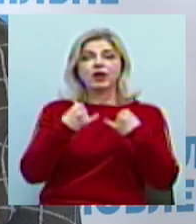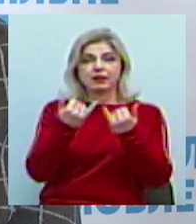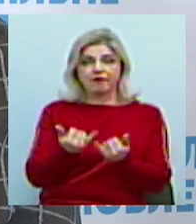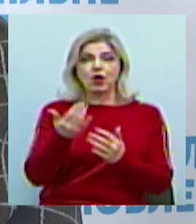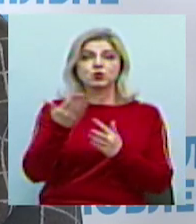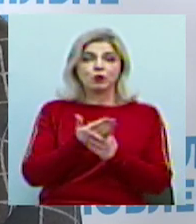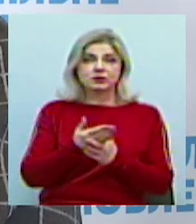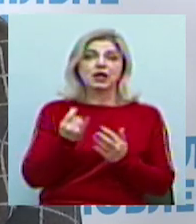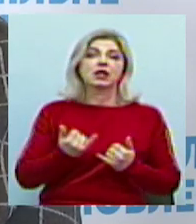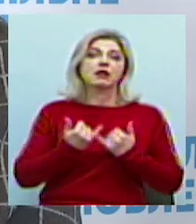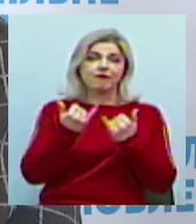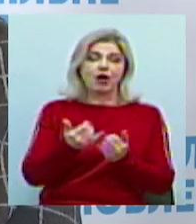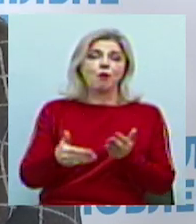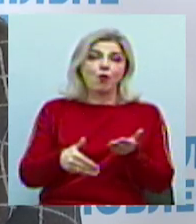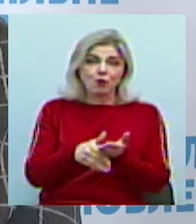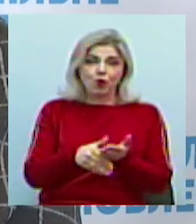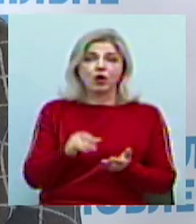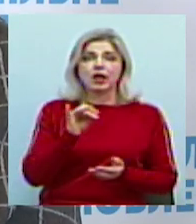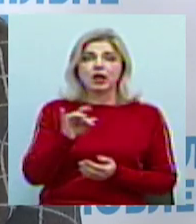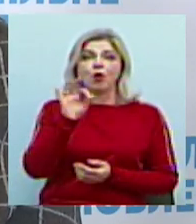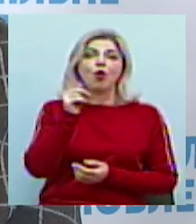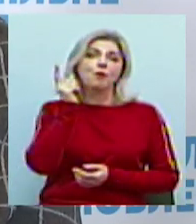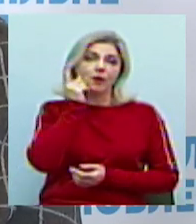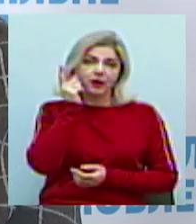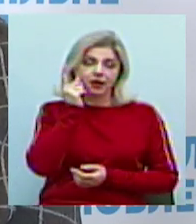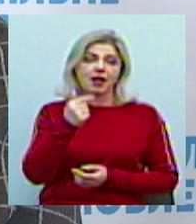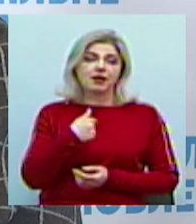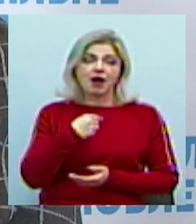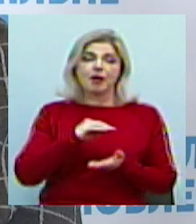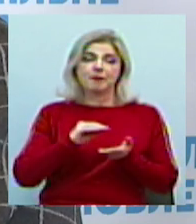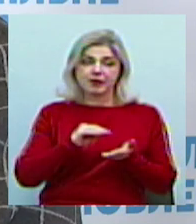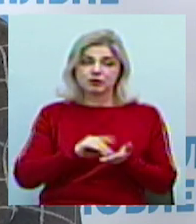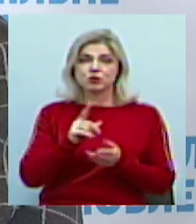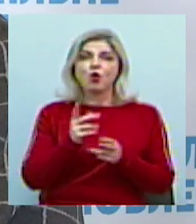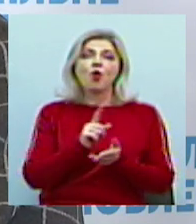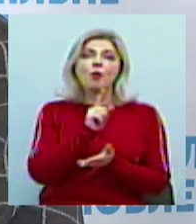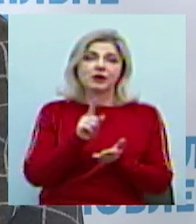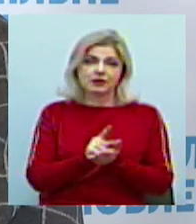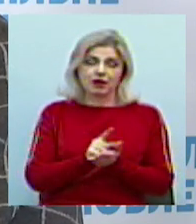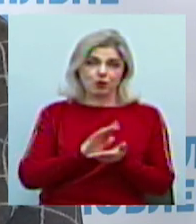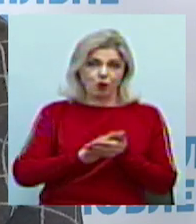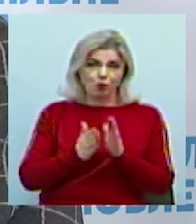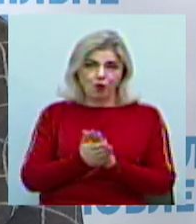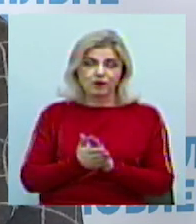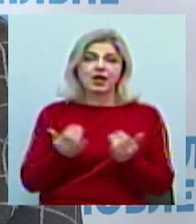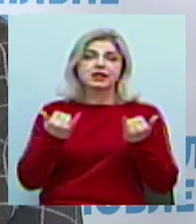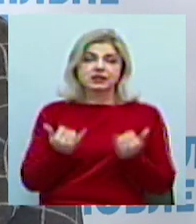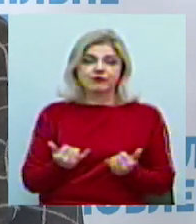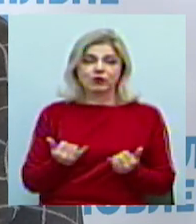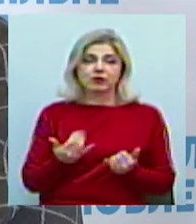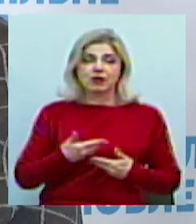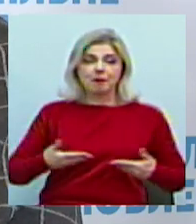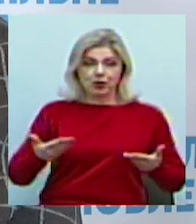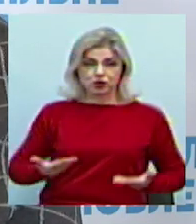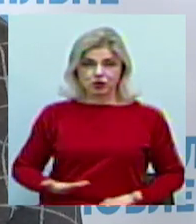будь-яку допомогу. І що стосується саме мобільного телефону, то я вже зазначала, що це є обов'язковою мовою. Сьогодні ми